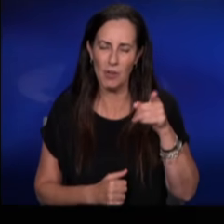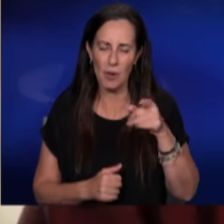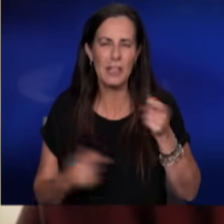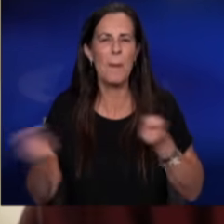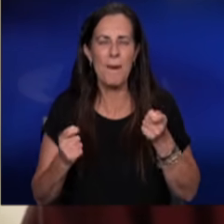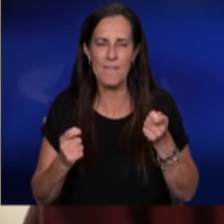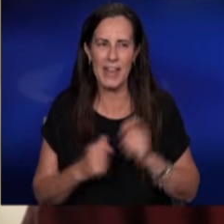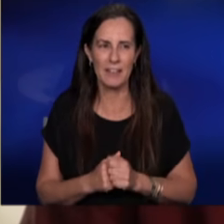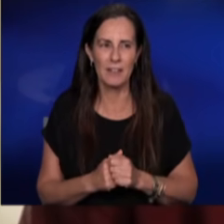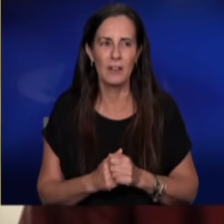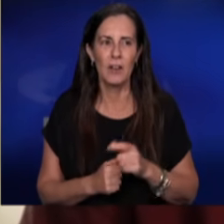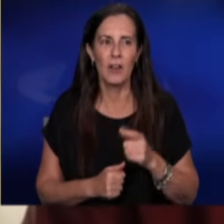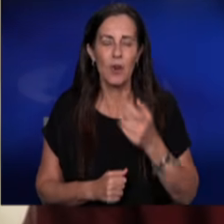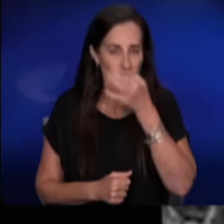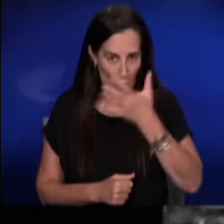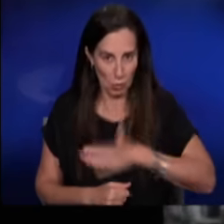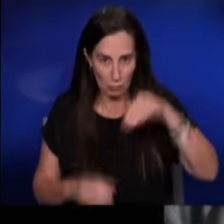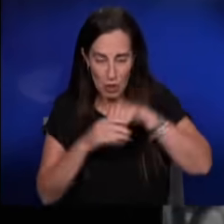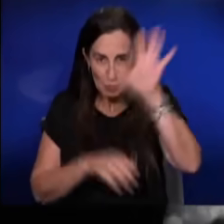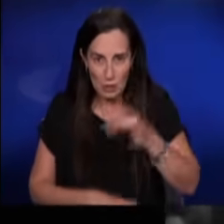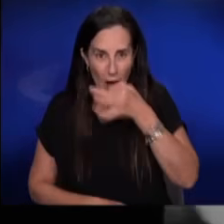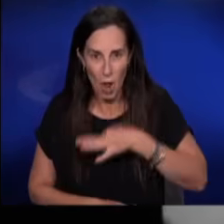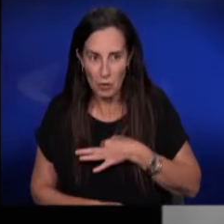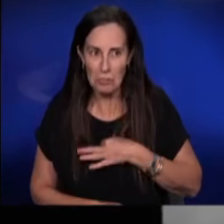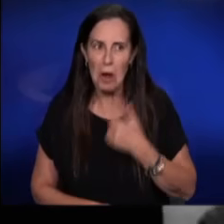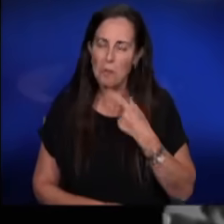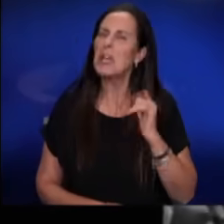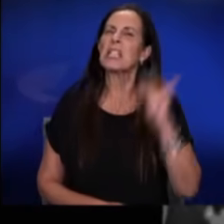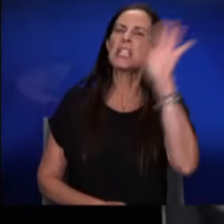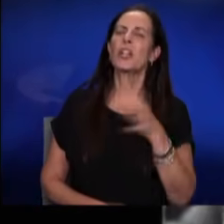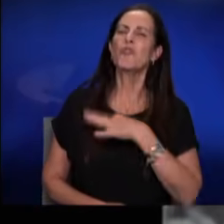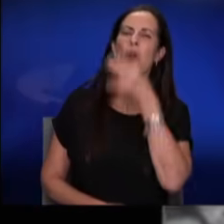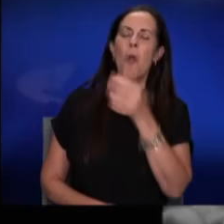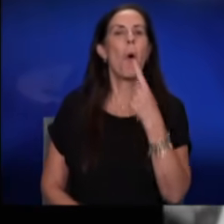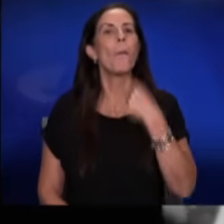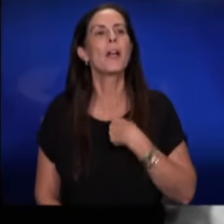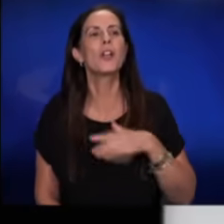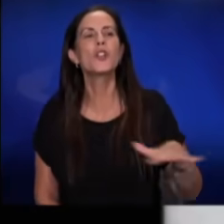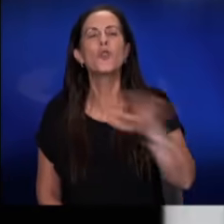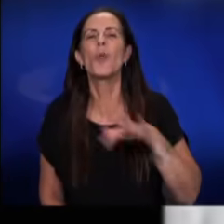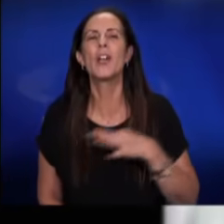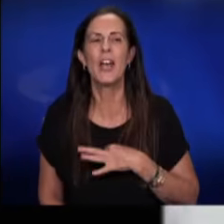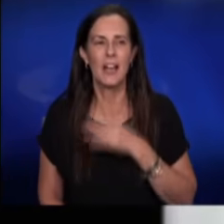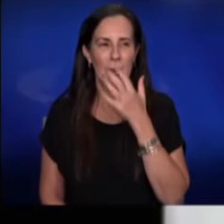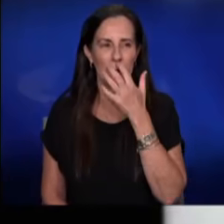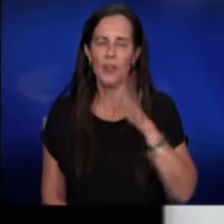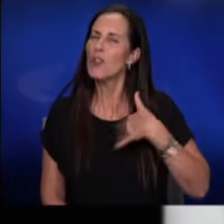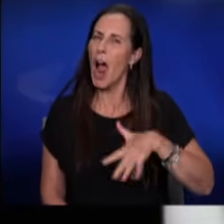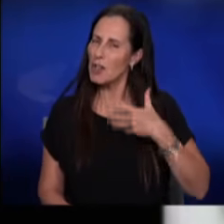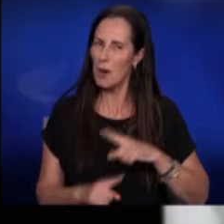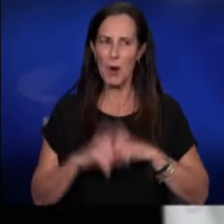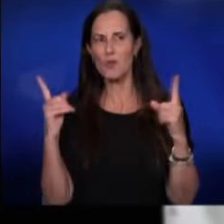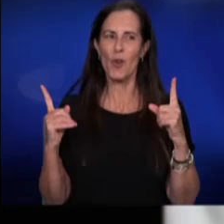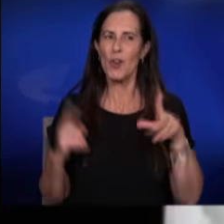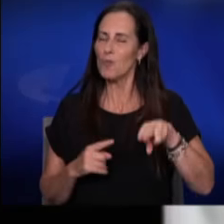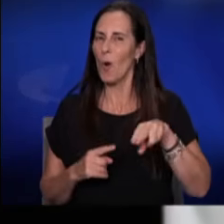במרתף. הוא אומר, אתה רוצה להשתתף בסרט? אני אומר, לא זה סרט. הוא אומר לי, השכונה שלנו. יש לי הרגשה משונה